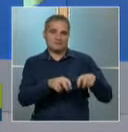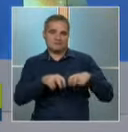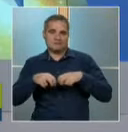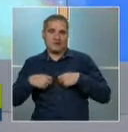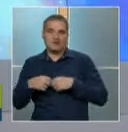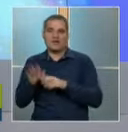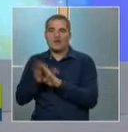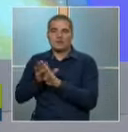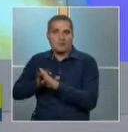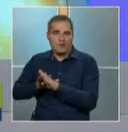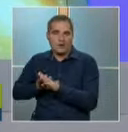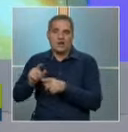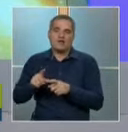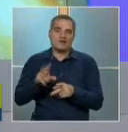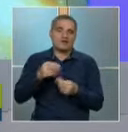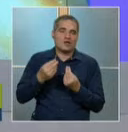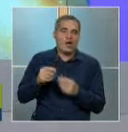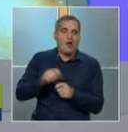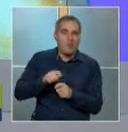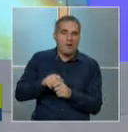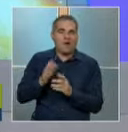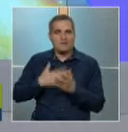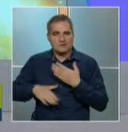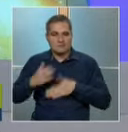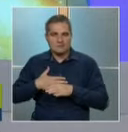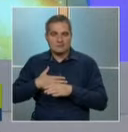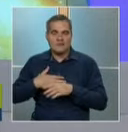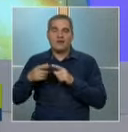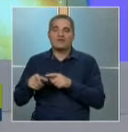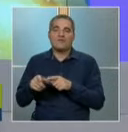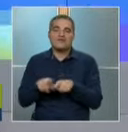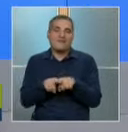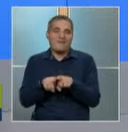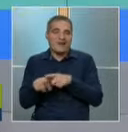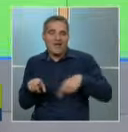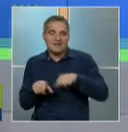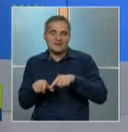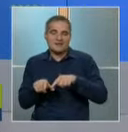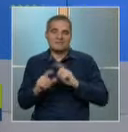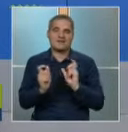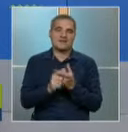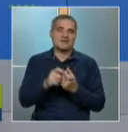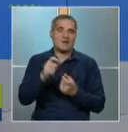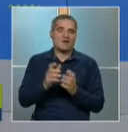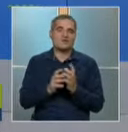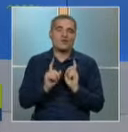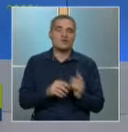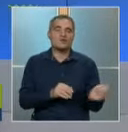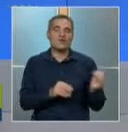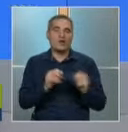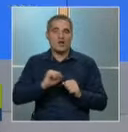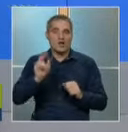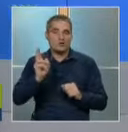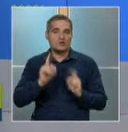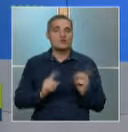да ти каже успокой се, нали, това ще се оправи и така нататък. А всъщност това са приятелите ни, семейството ни, които учителите. Ще дойдат, учителите